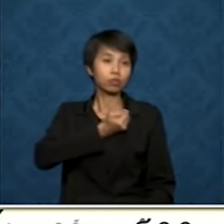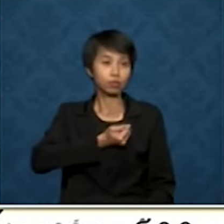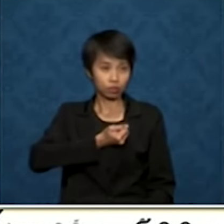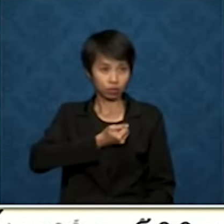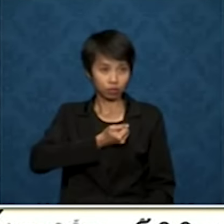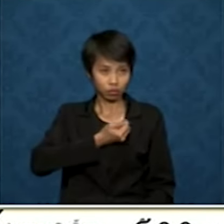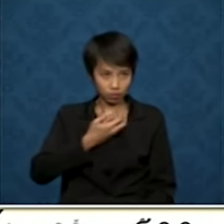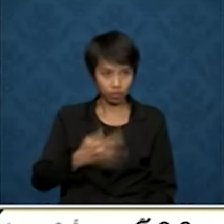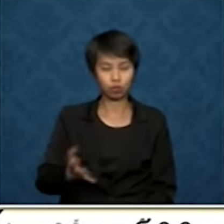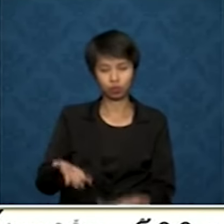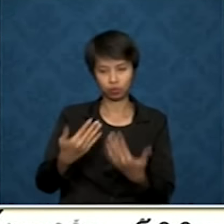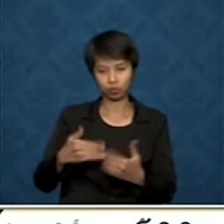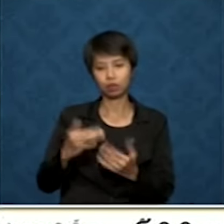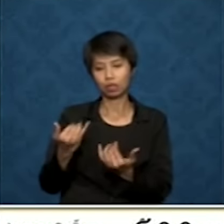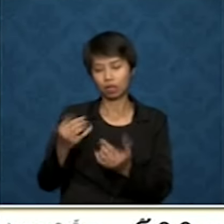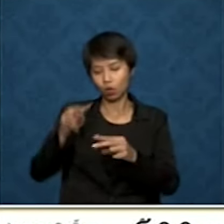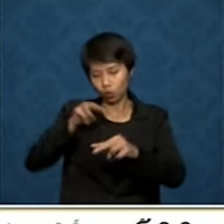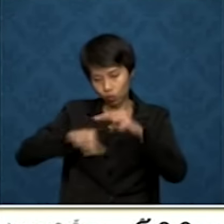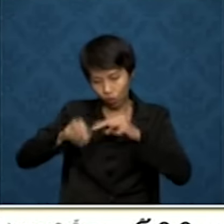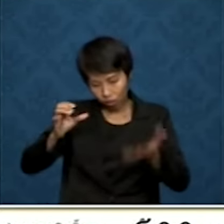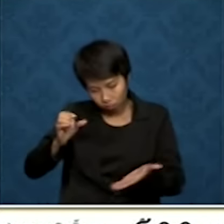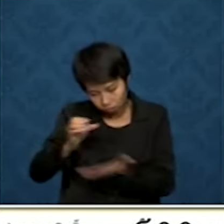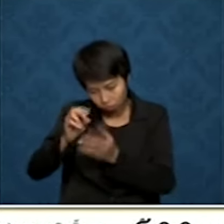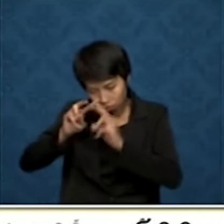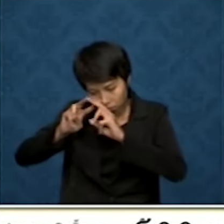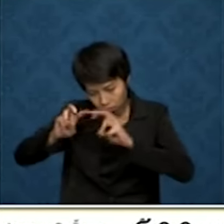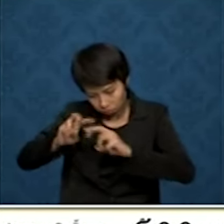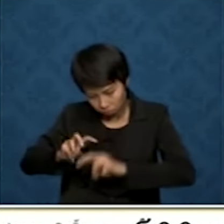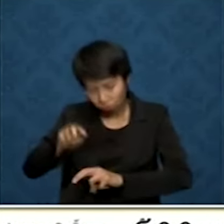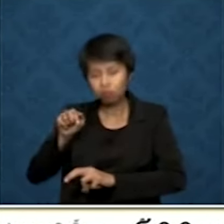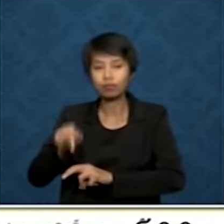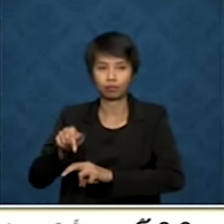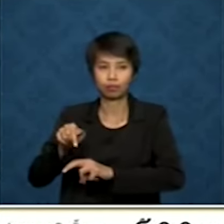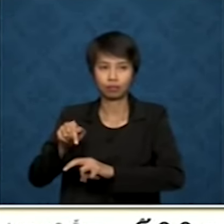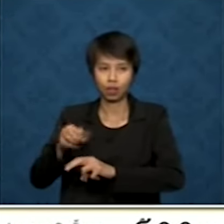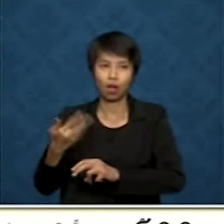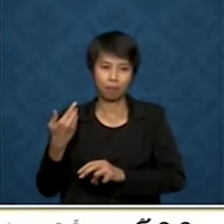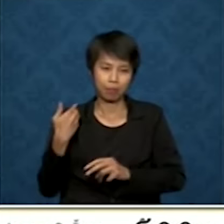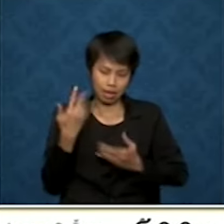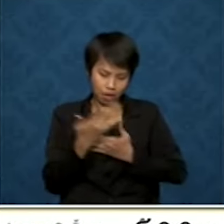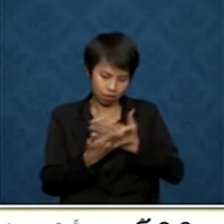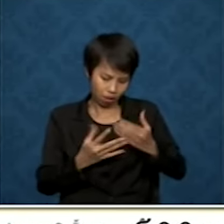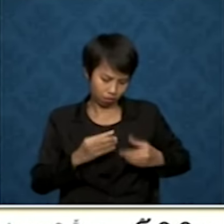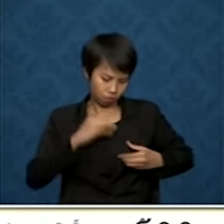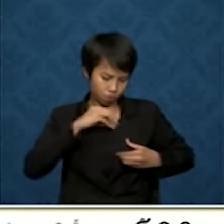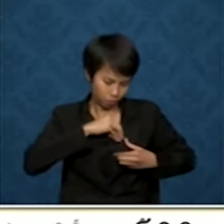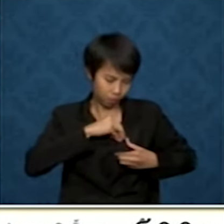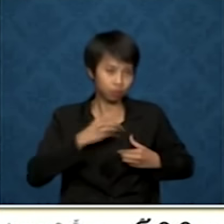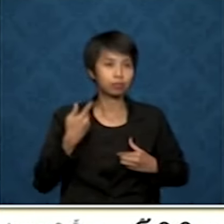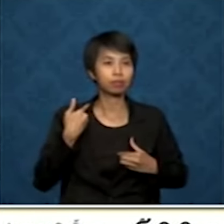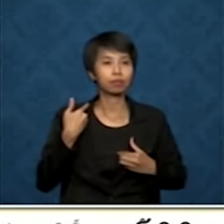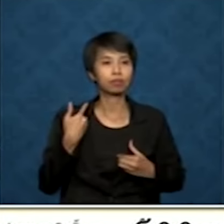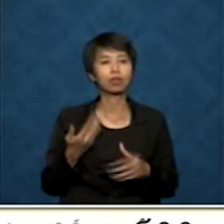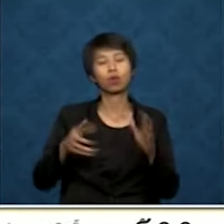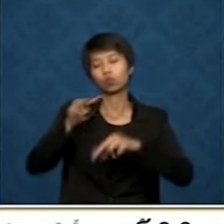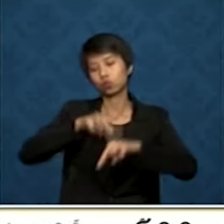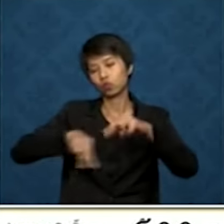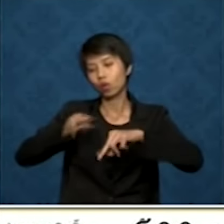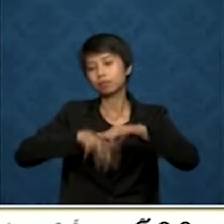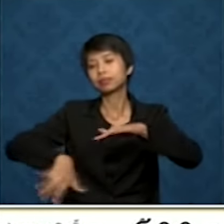Drเป็นค่าทางแลบบ่งชี้ถึงกล้ามเนื้อหัวใจขาดเลือดบ่งชี้ถึงลิ่มเลือดอุตันเอาไว้แยกโลกได้ basic laapทั่วไป